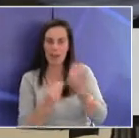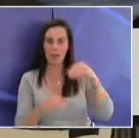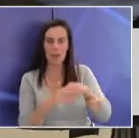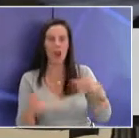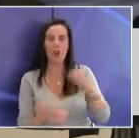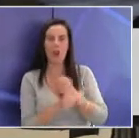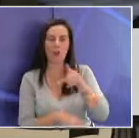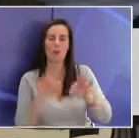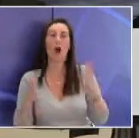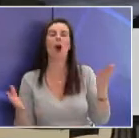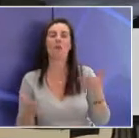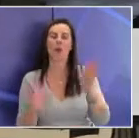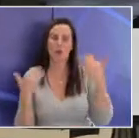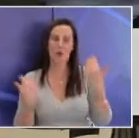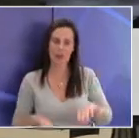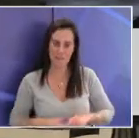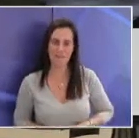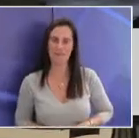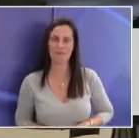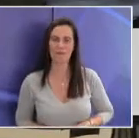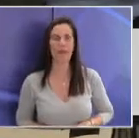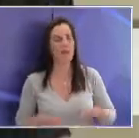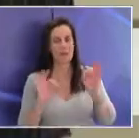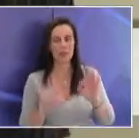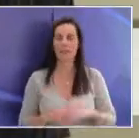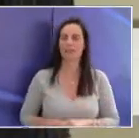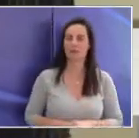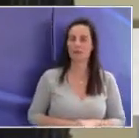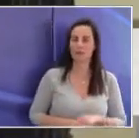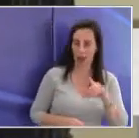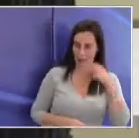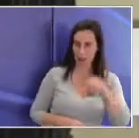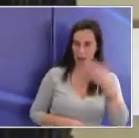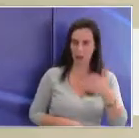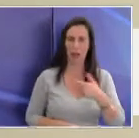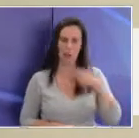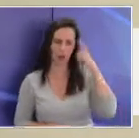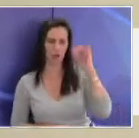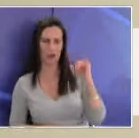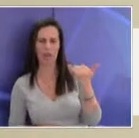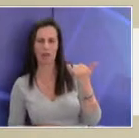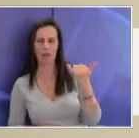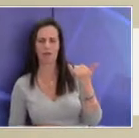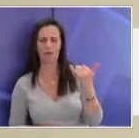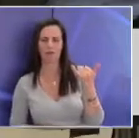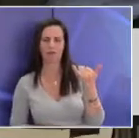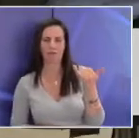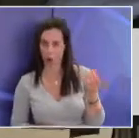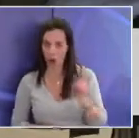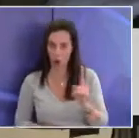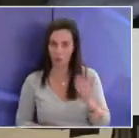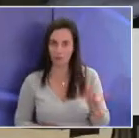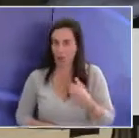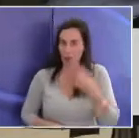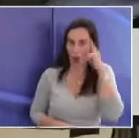כך לא יכולים לעבוד בבחירות, מרוב שהם עייפים. מרוב שהם עייפים, כן. אתה תהיה בכנסת הבאה, חבר הכנסת דוד ביטן? אני חושב שכן. לא? אני